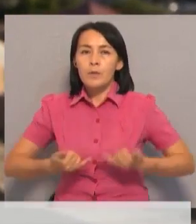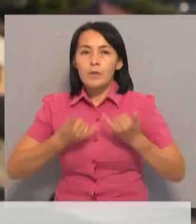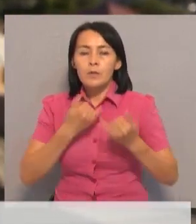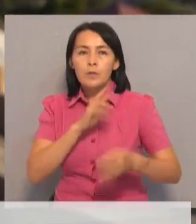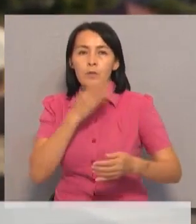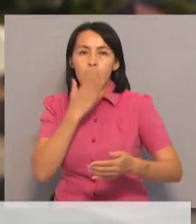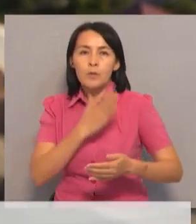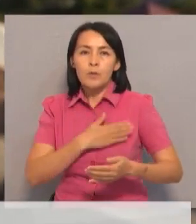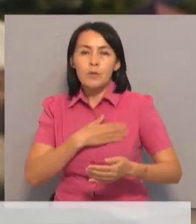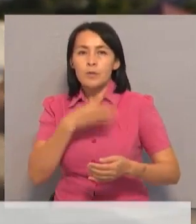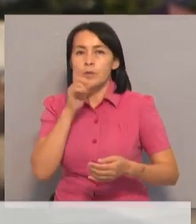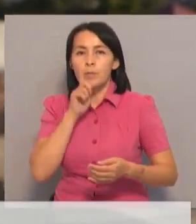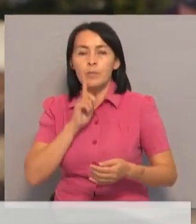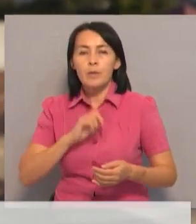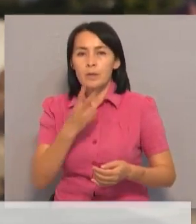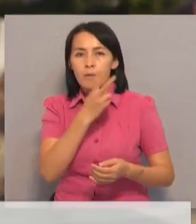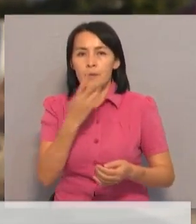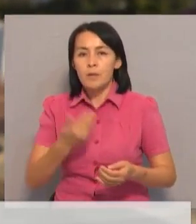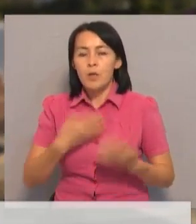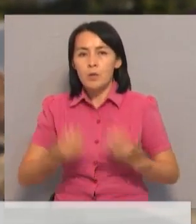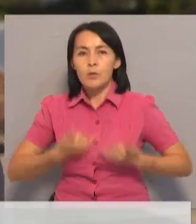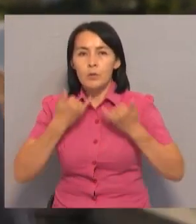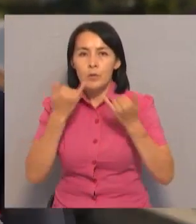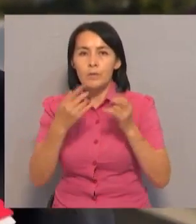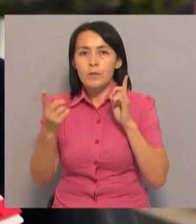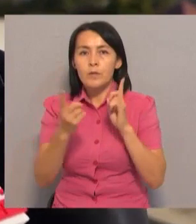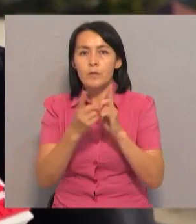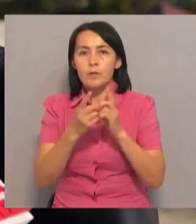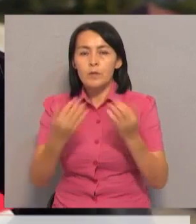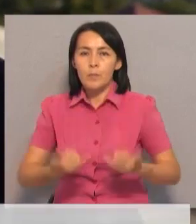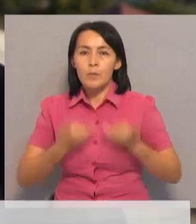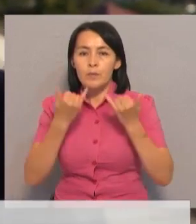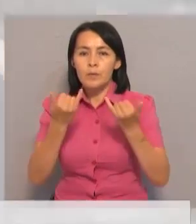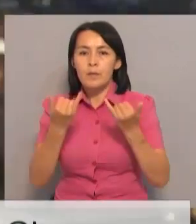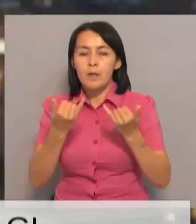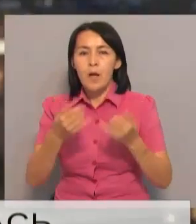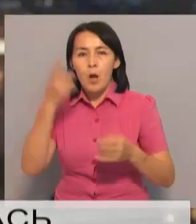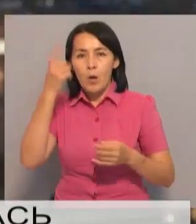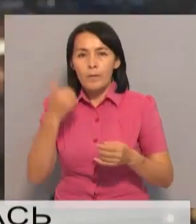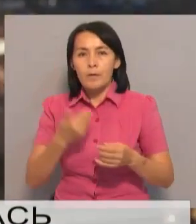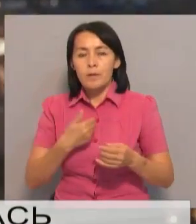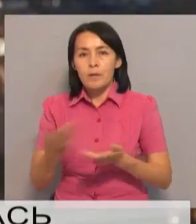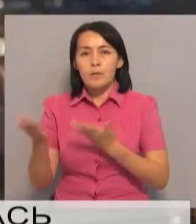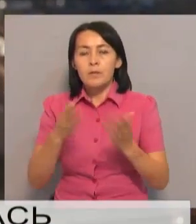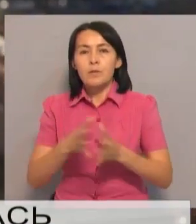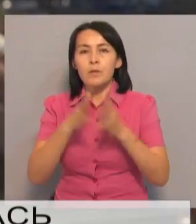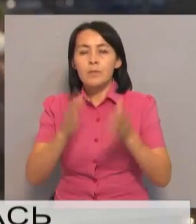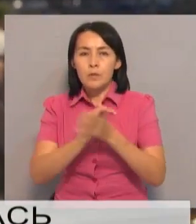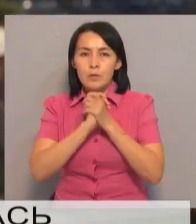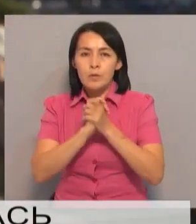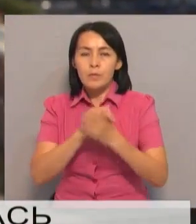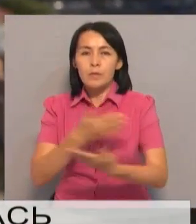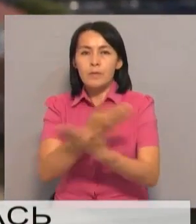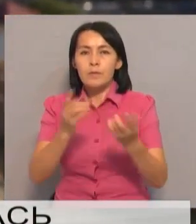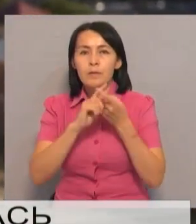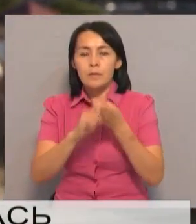трудолюбивые. Очень приятно видеть, как они нас уважают и встречают со всеми почестями. Уверен, что наш визит еще больше укрепит все